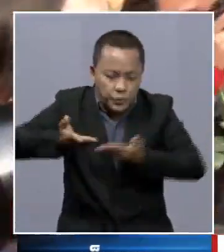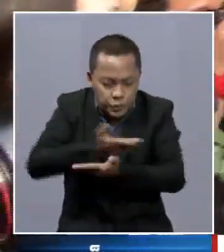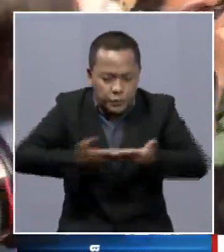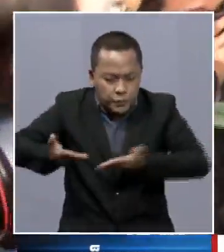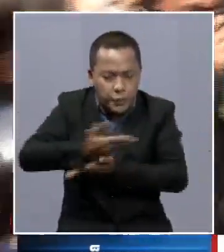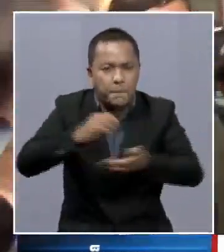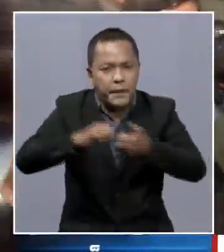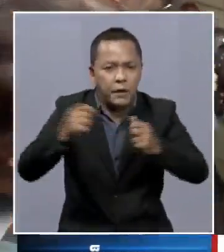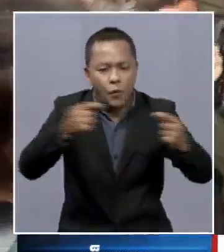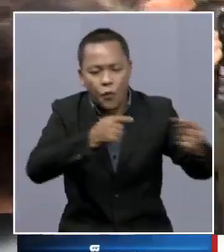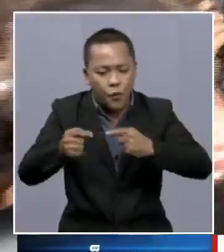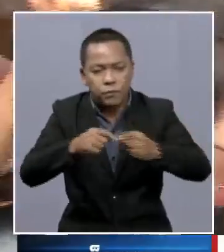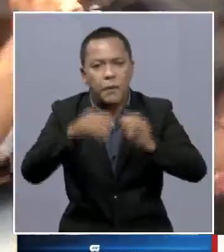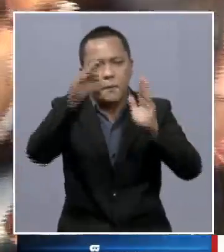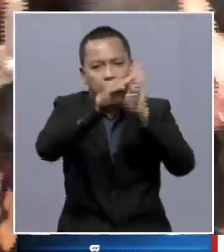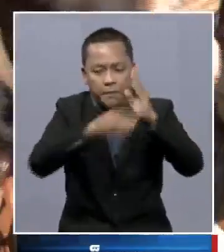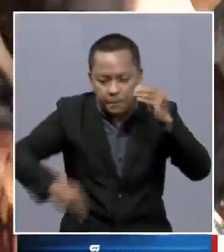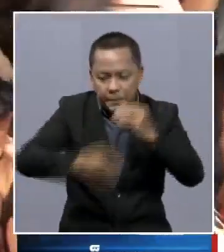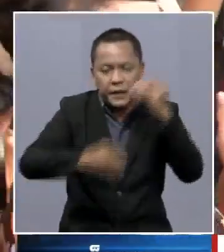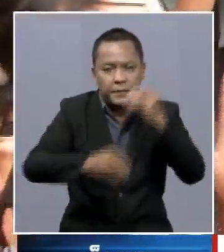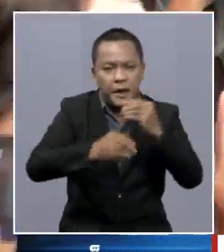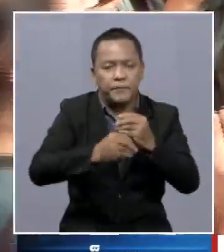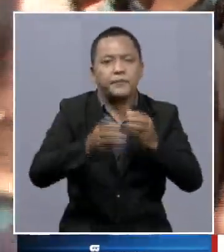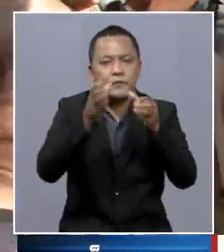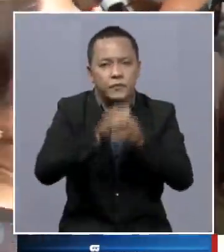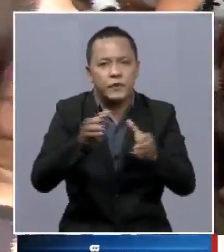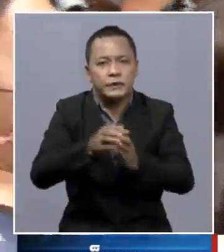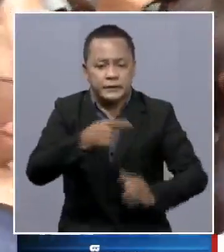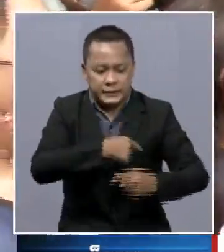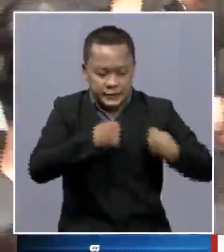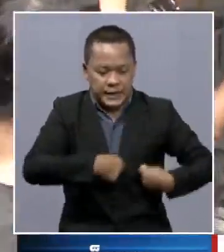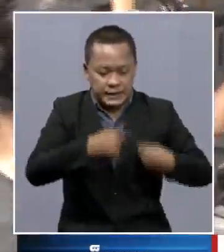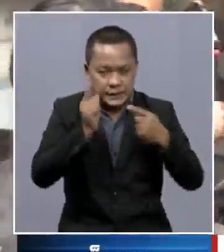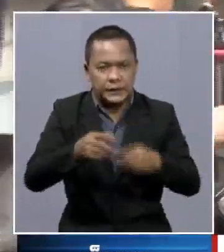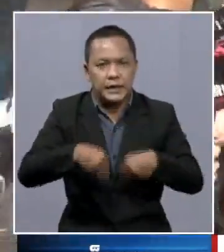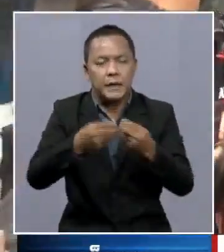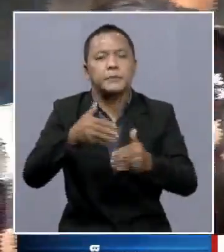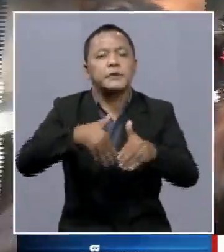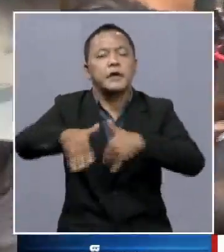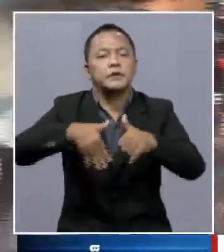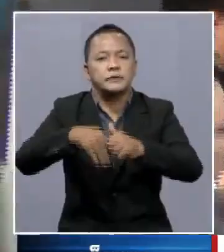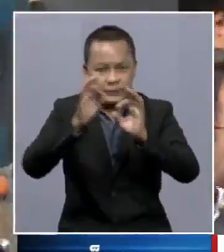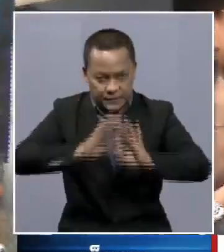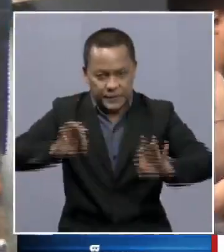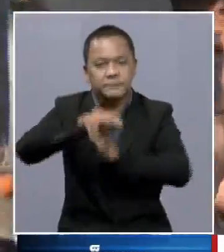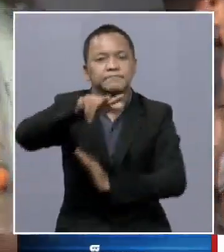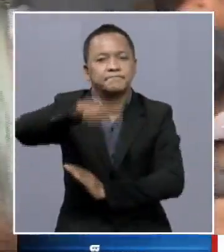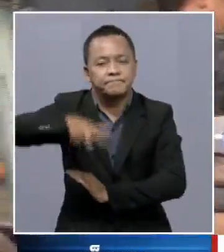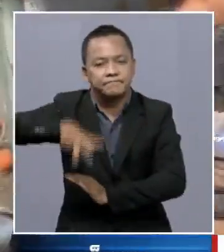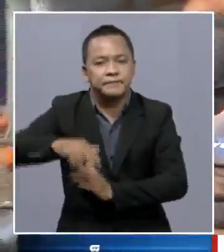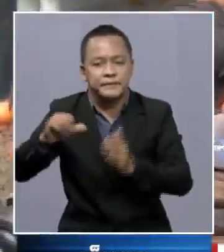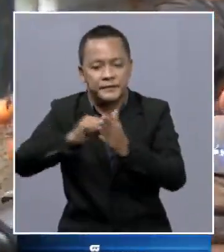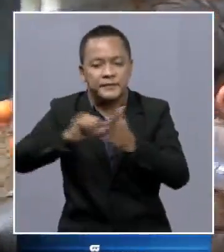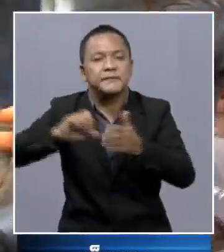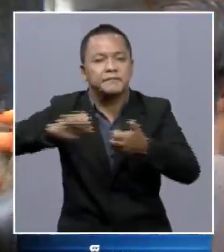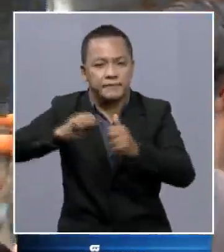toเพื่ที่จะนำไปขายให่เปนโยบายความเป็ตัวตน แล้วกความจริงใจใหกประชาชนเป็นจดหกของทเพื่ไทยเหมือนกันในการแก